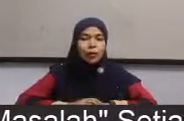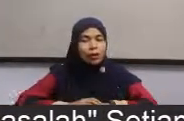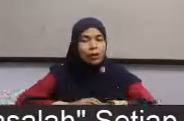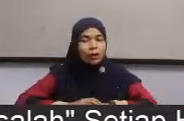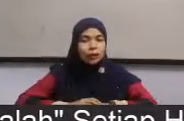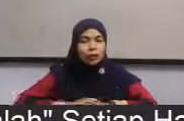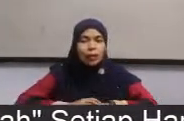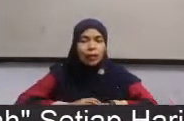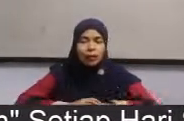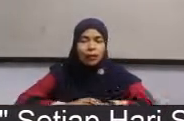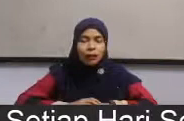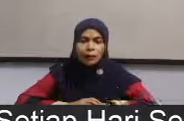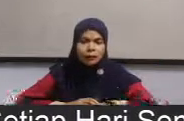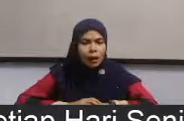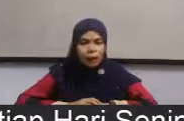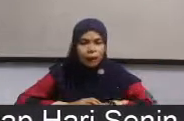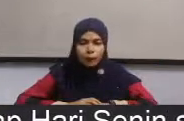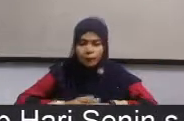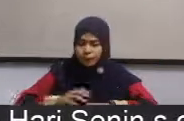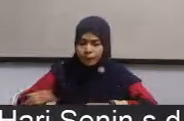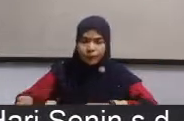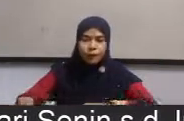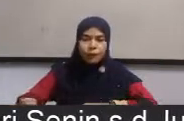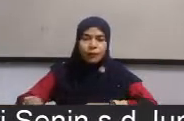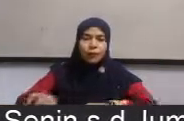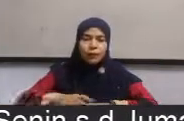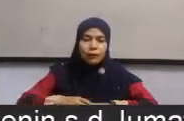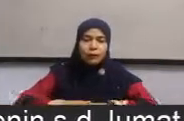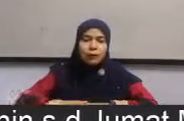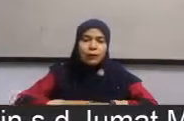negeri atau giliran kamu ditanya nggak tahu